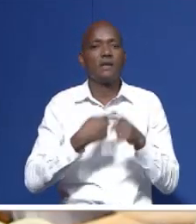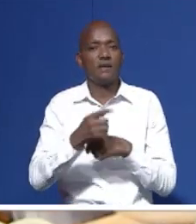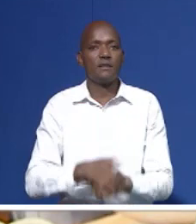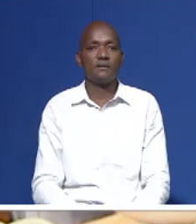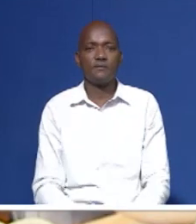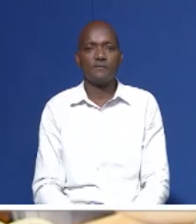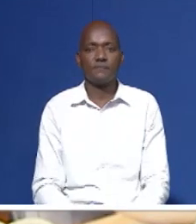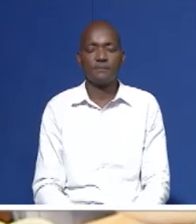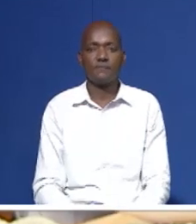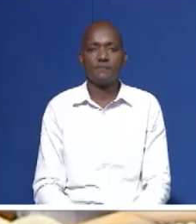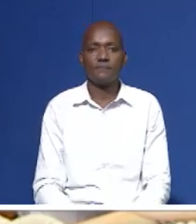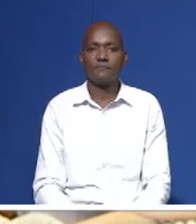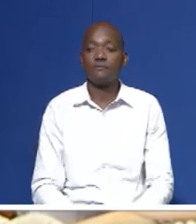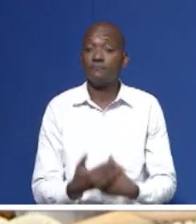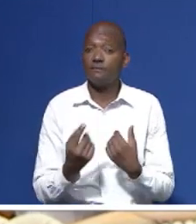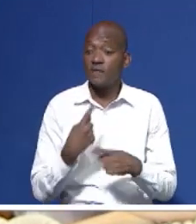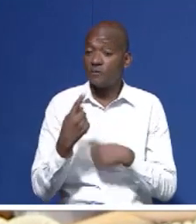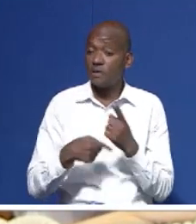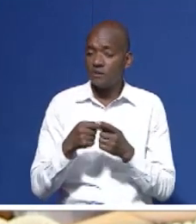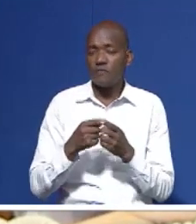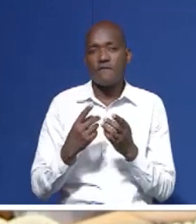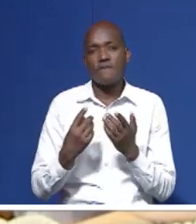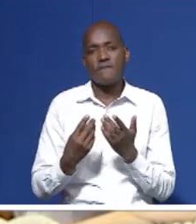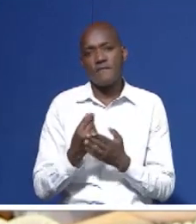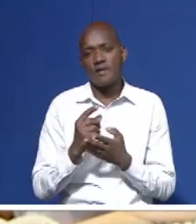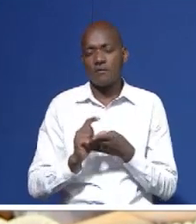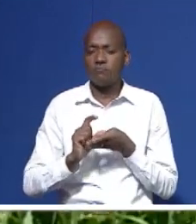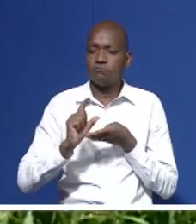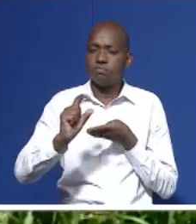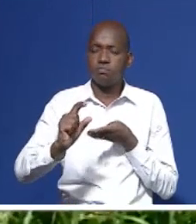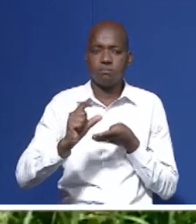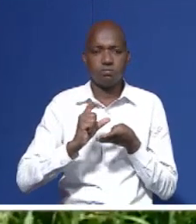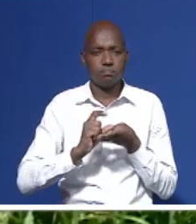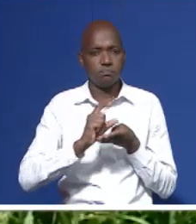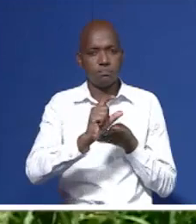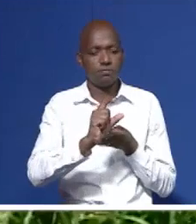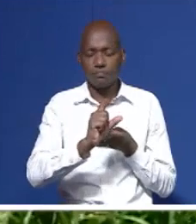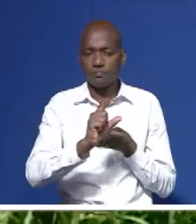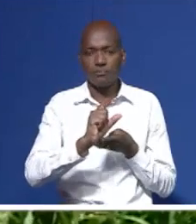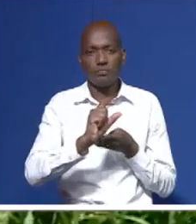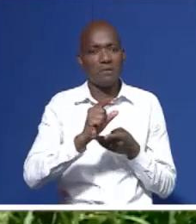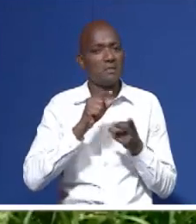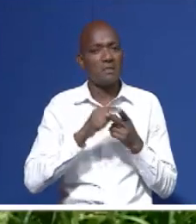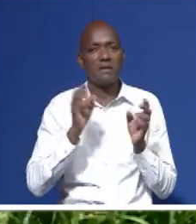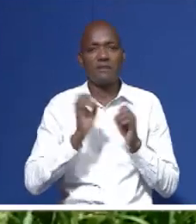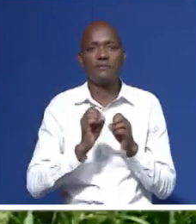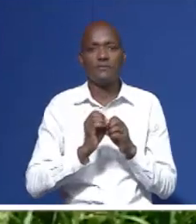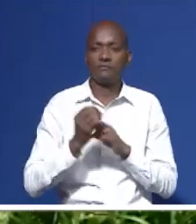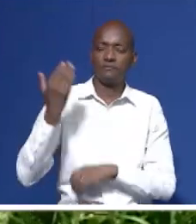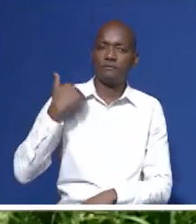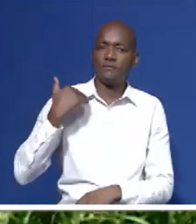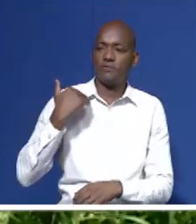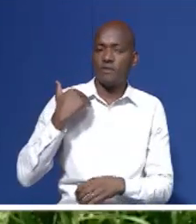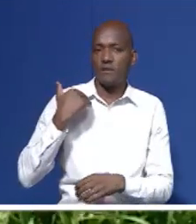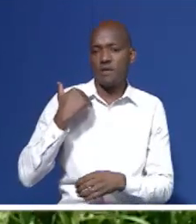ulikuwa unaletewa fedha kwa awamu au kuweza kuletewa fedha nyingine, katika mradi huo fedha zilikuwa zinaletwa kwa awamu,